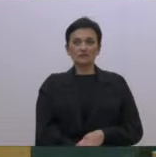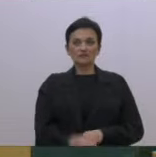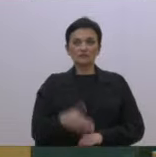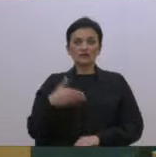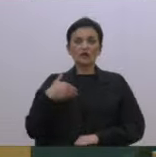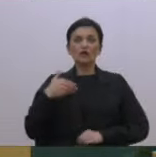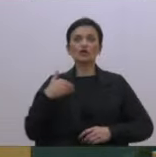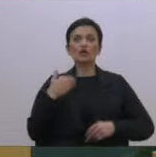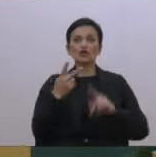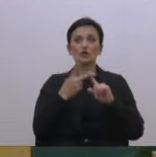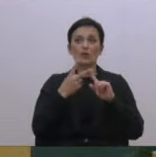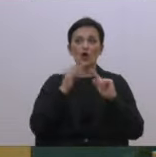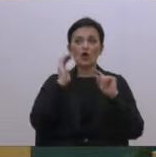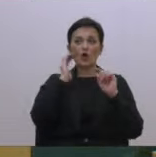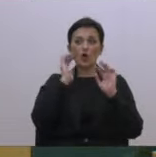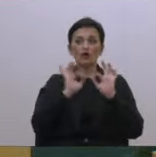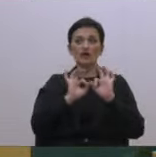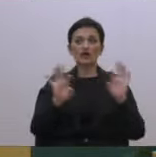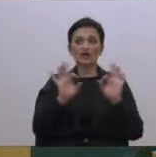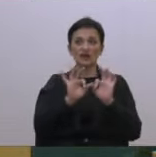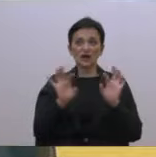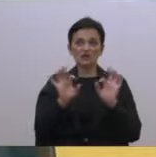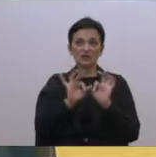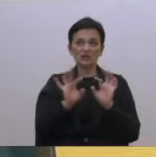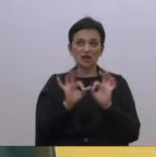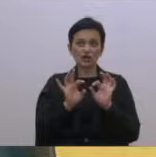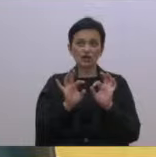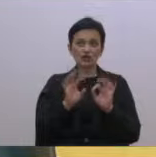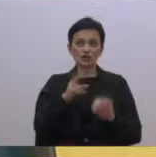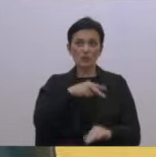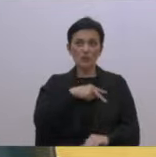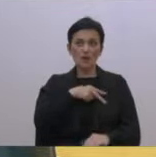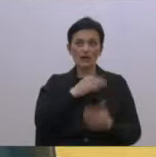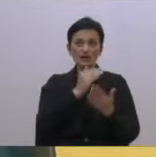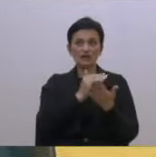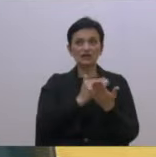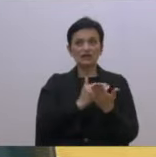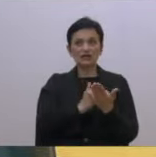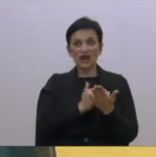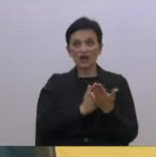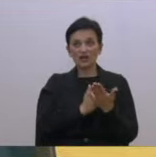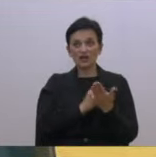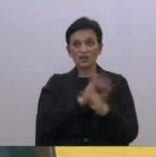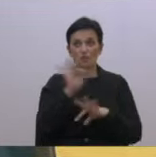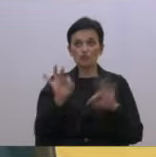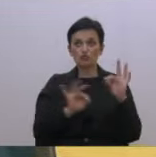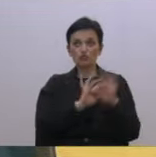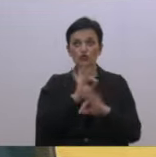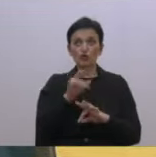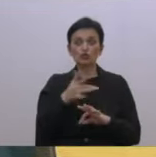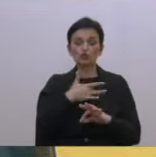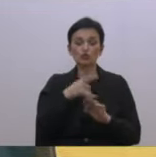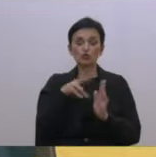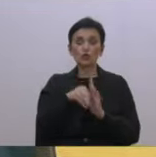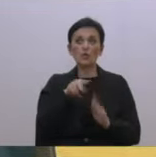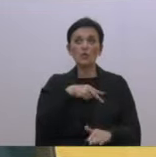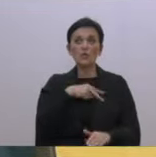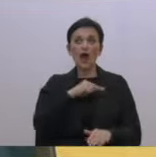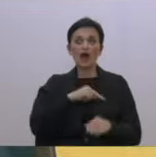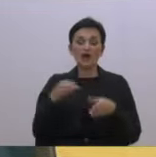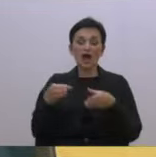გამარჯობა მეორე მოსმენით განსახილვად წარმოგიდგენთ პარლამენტის რეგლამენტის პროექტს რომელიც გულისხმობს პარლამენტის